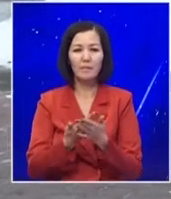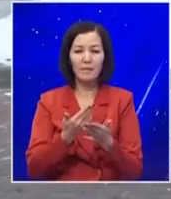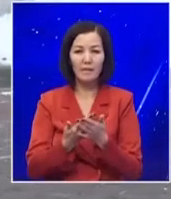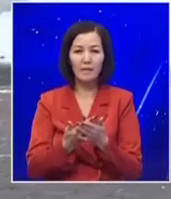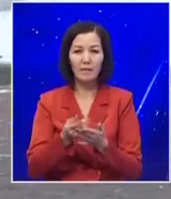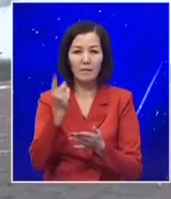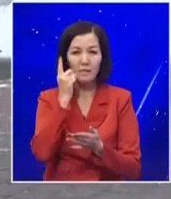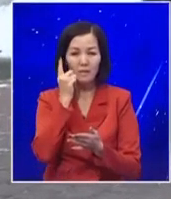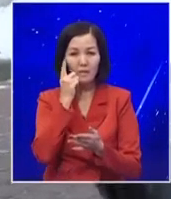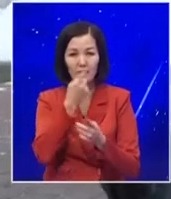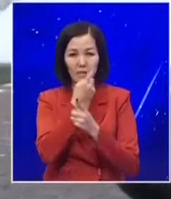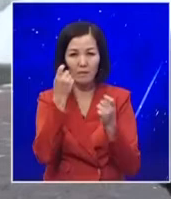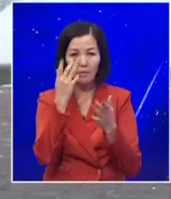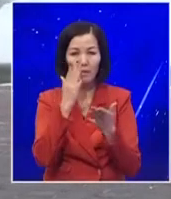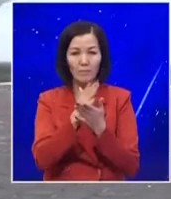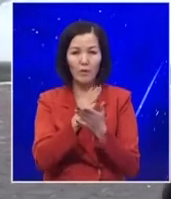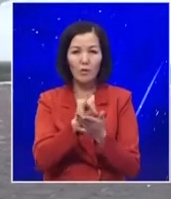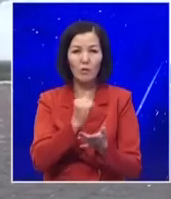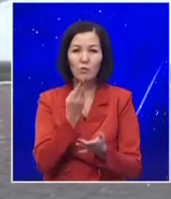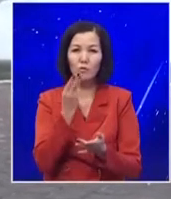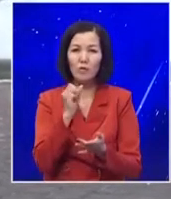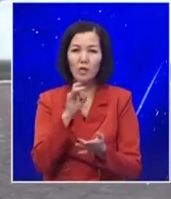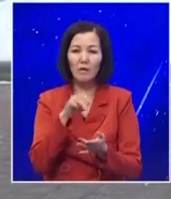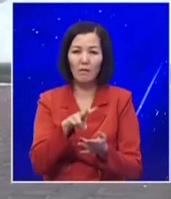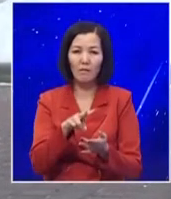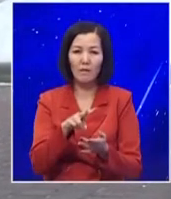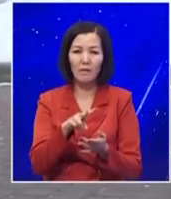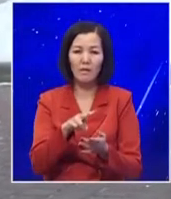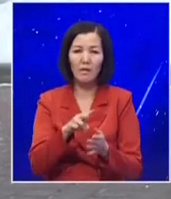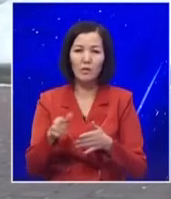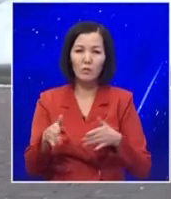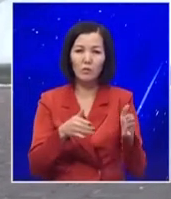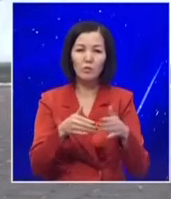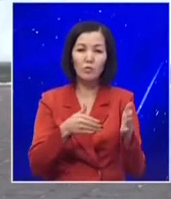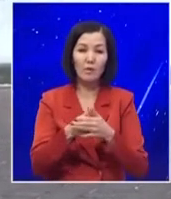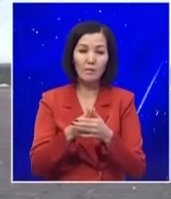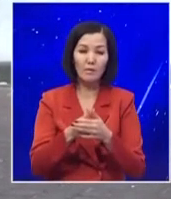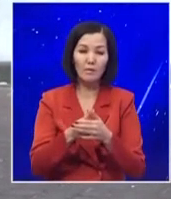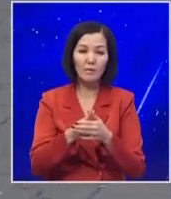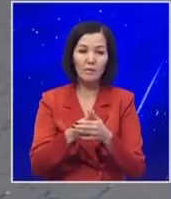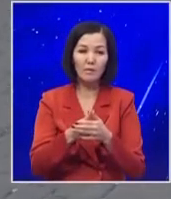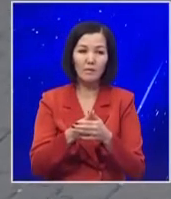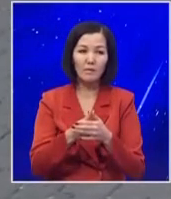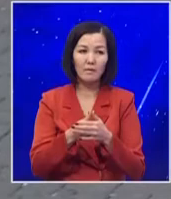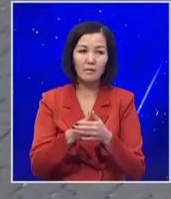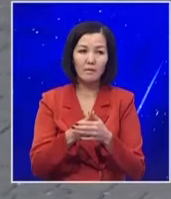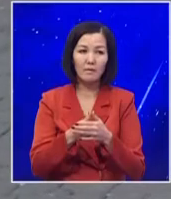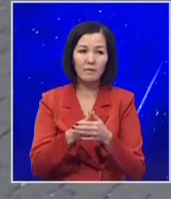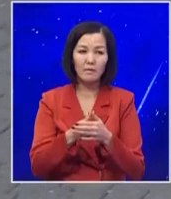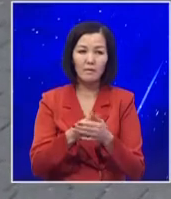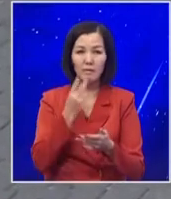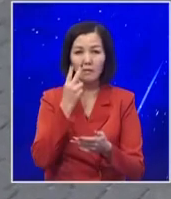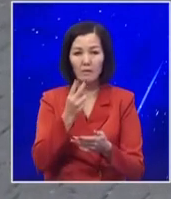мысалы сообщение келіп жатса, мысалы Учарал жаққа шығып жатса, жол жабық деген, мысалы шықпаймыз. Бір жағынан